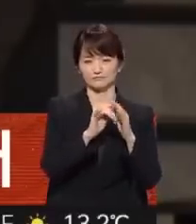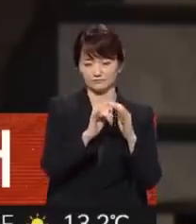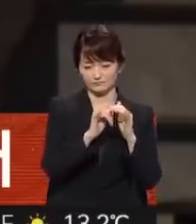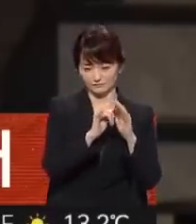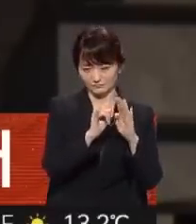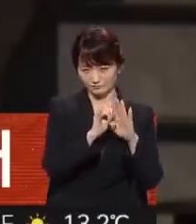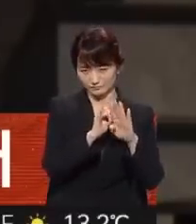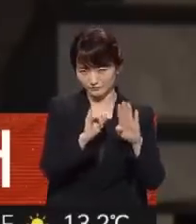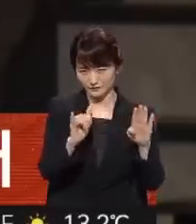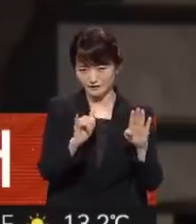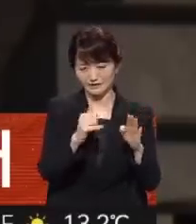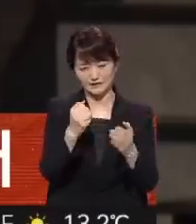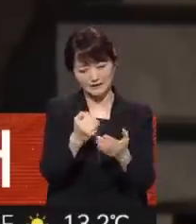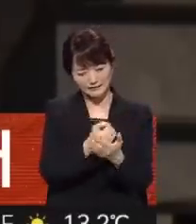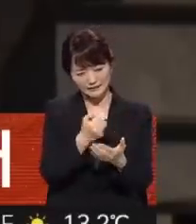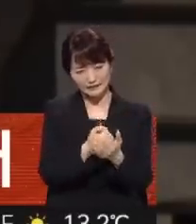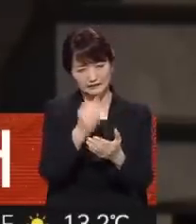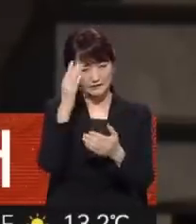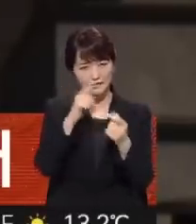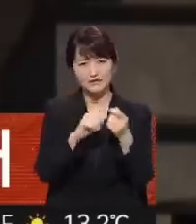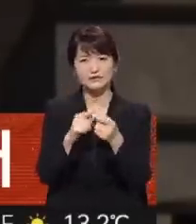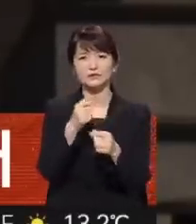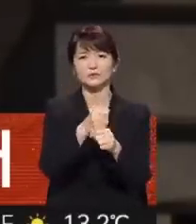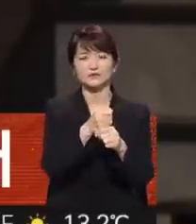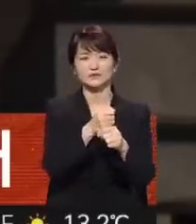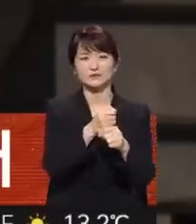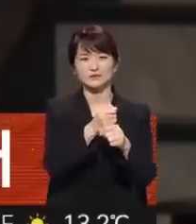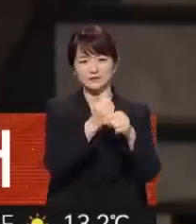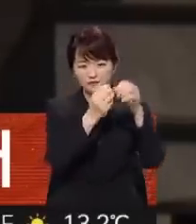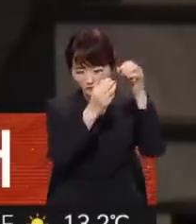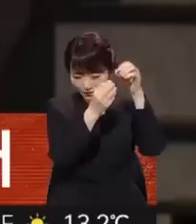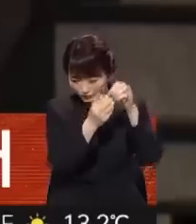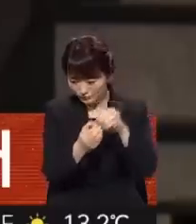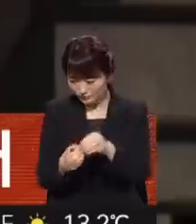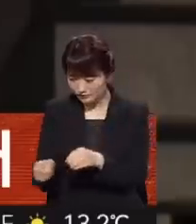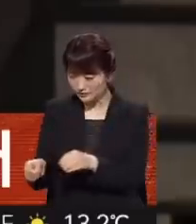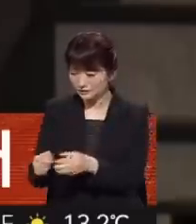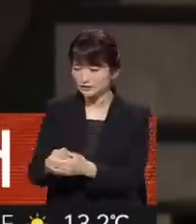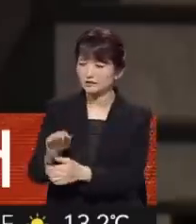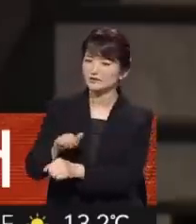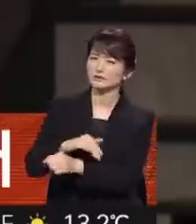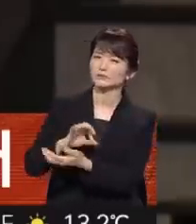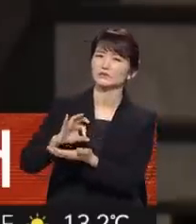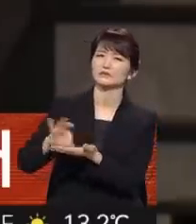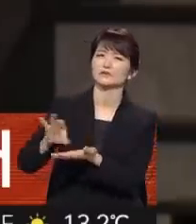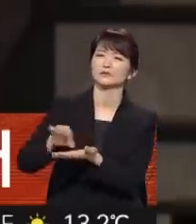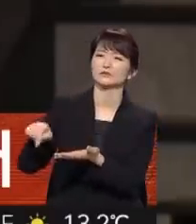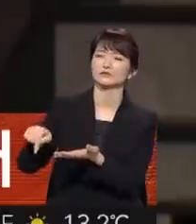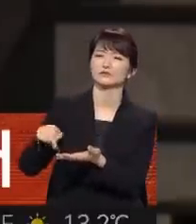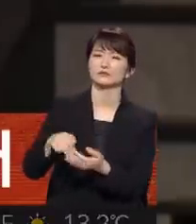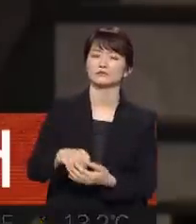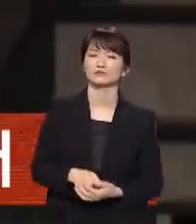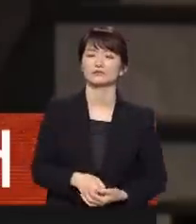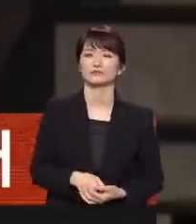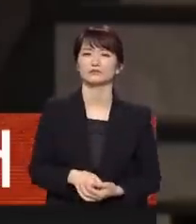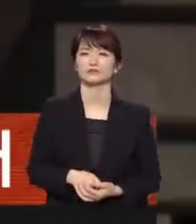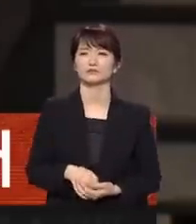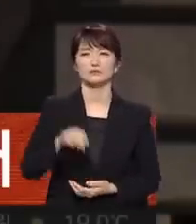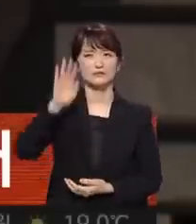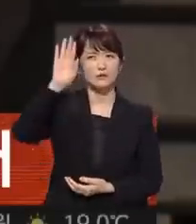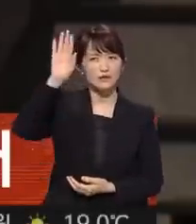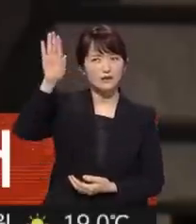참 안타까워서 만든 건데, 이 후손들이 그걸 갖다가 너무 이제 이런 식으로 오염을 해 나가게 되면, 글쎄요, 아마